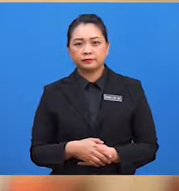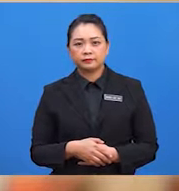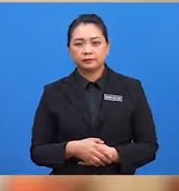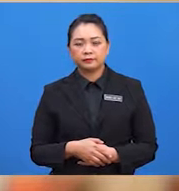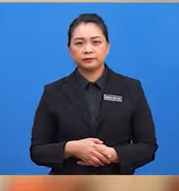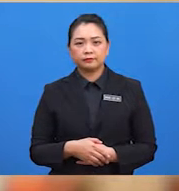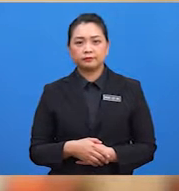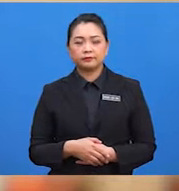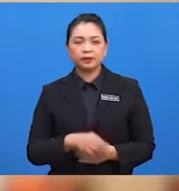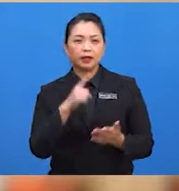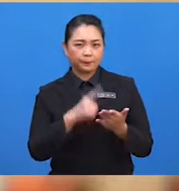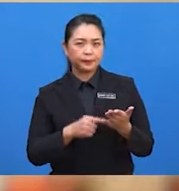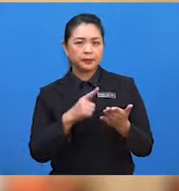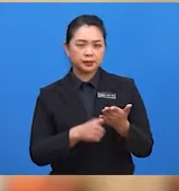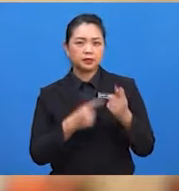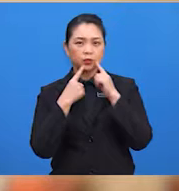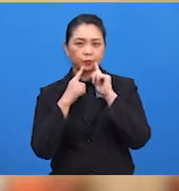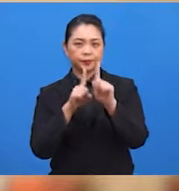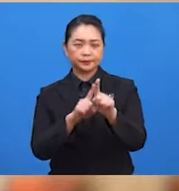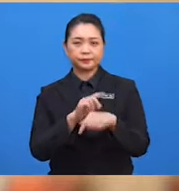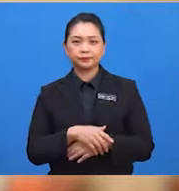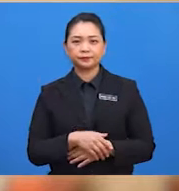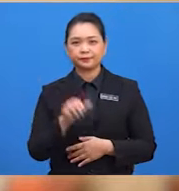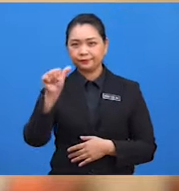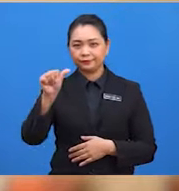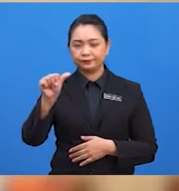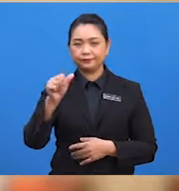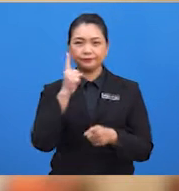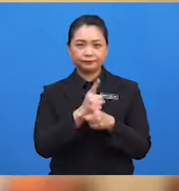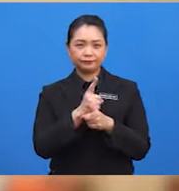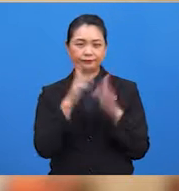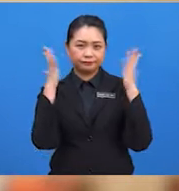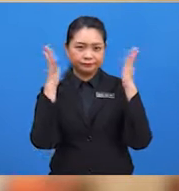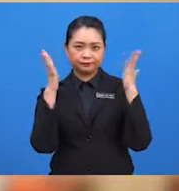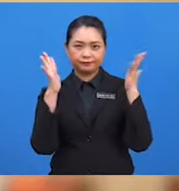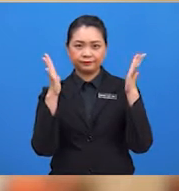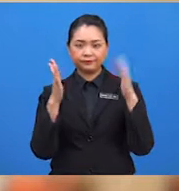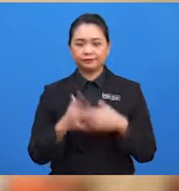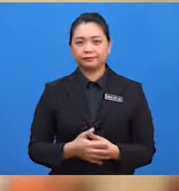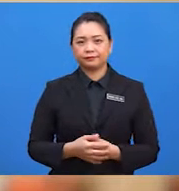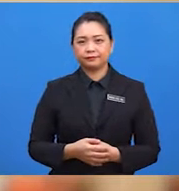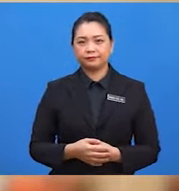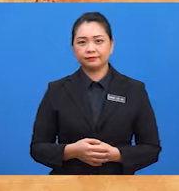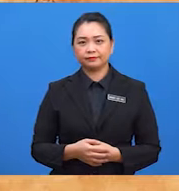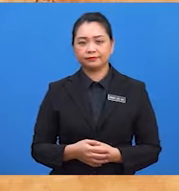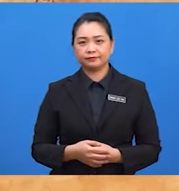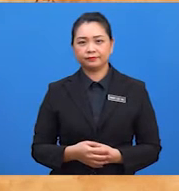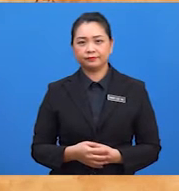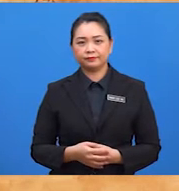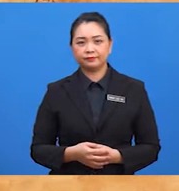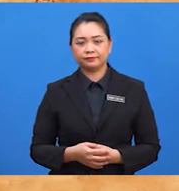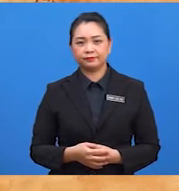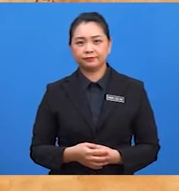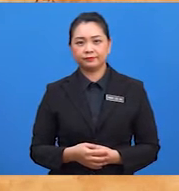Baru. Ha, apa jawapannya? A. Tepuk tangan untuk diri sendiri. Kita teruskan